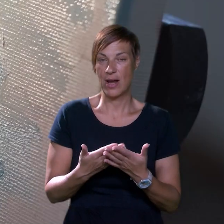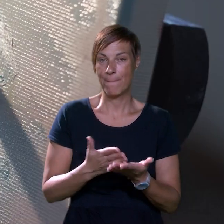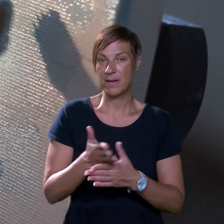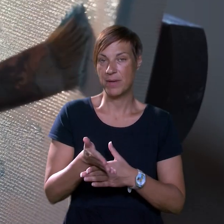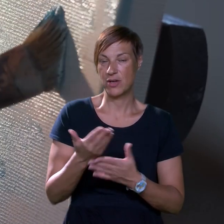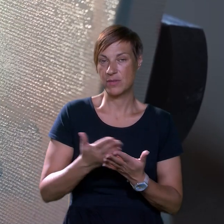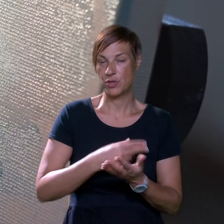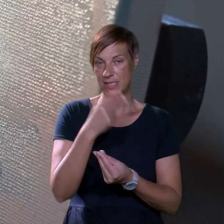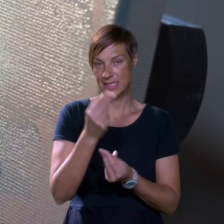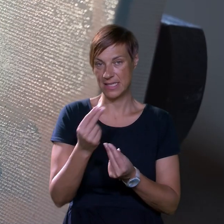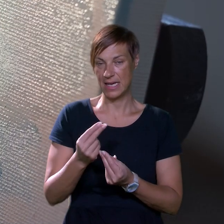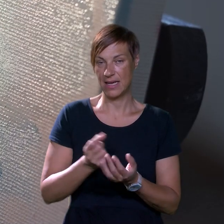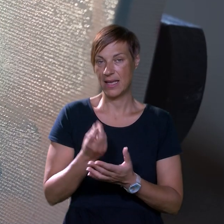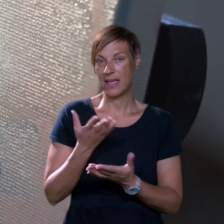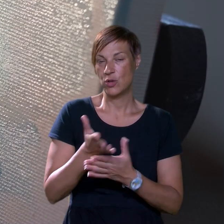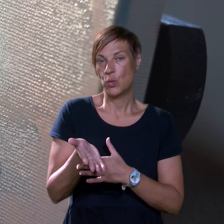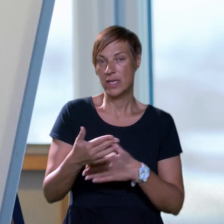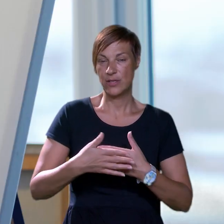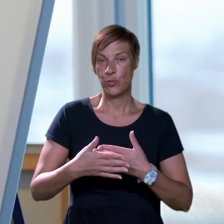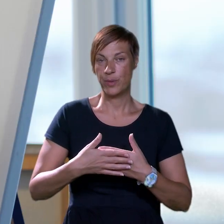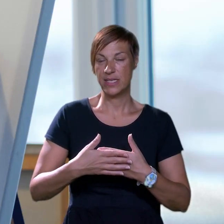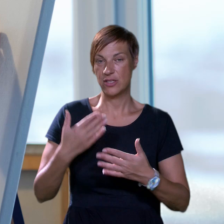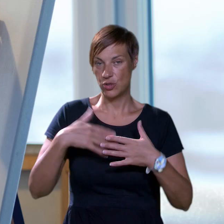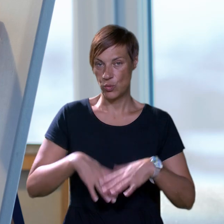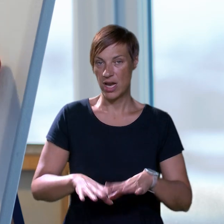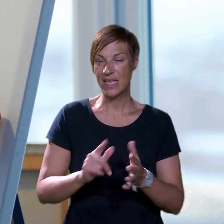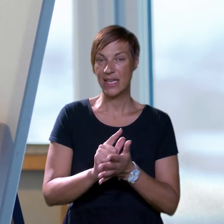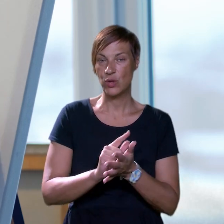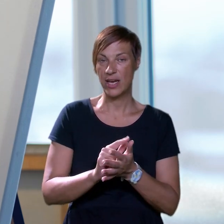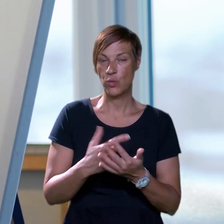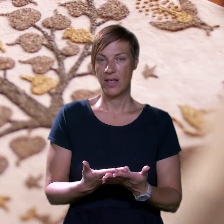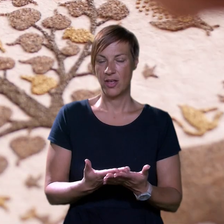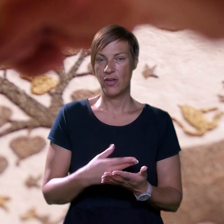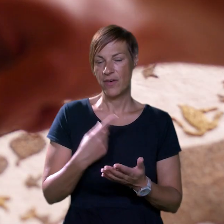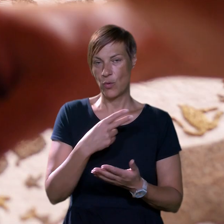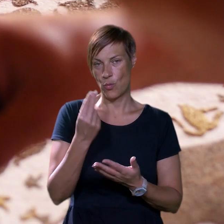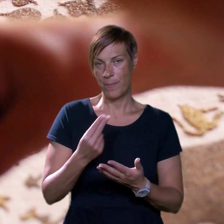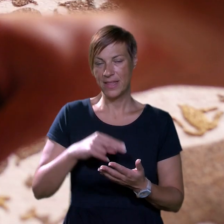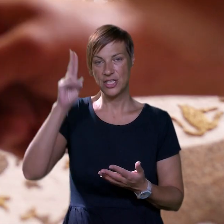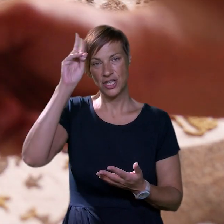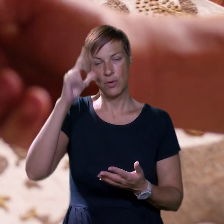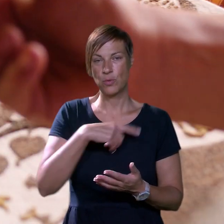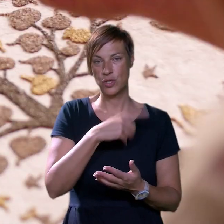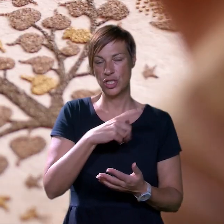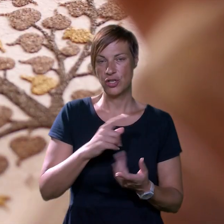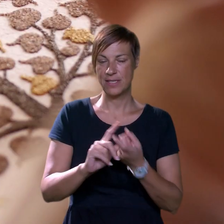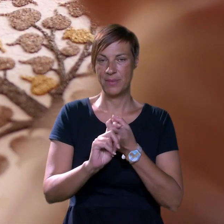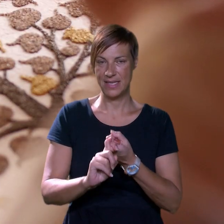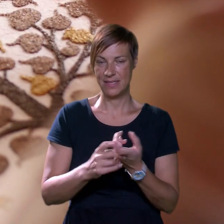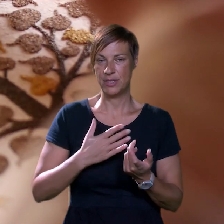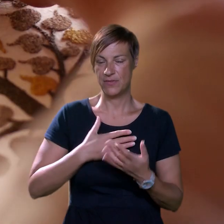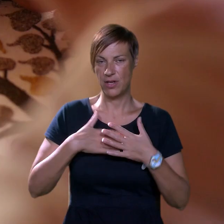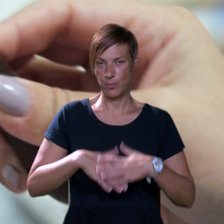na primjer kroz proces slikanja, kad ulazi u stanje prisutnosti i uranjanje u trenutak. Ova vrsta umjetničkog izražavanja omogućuje